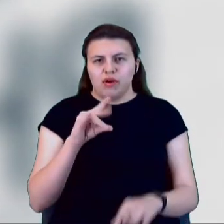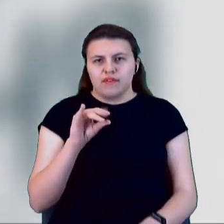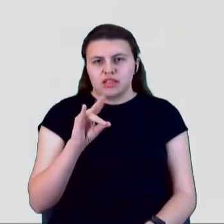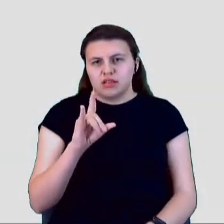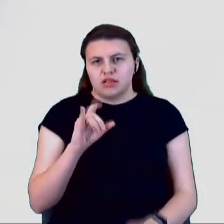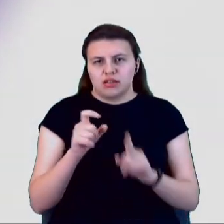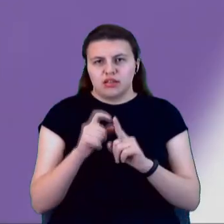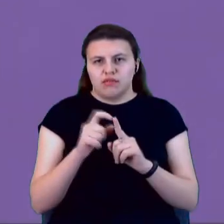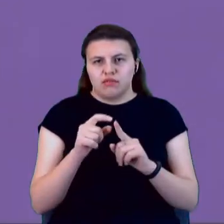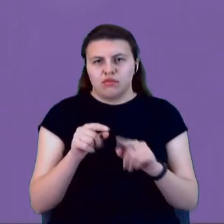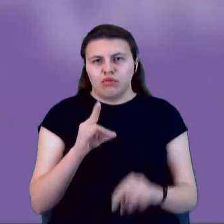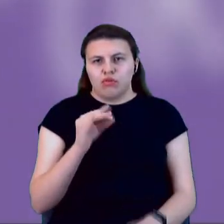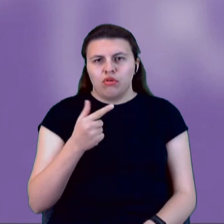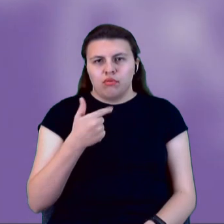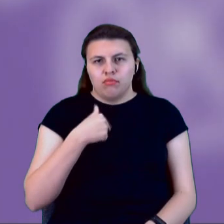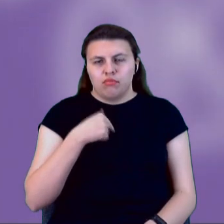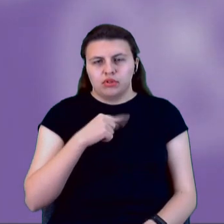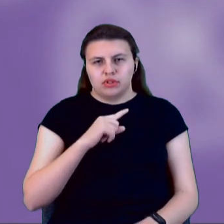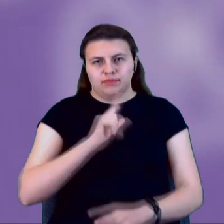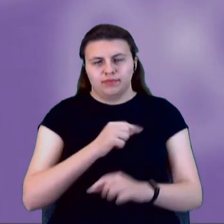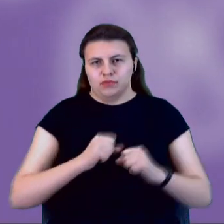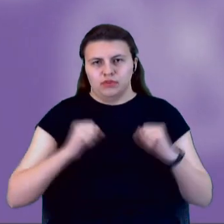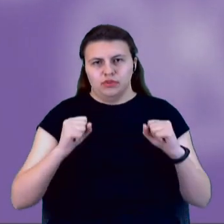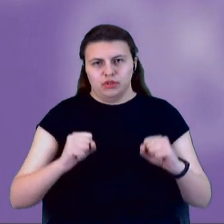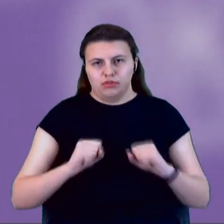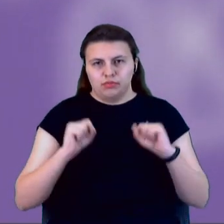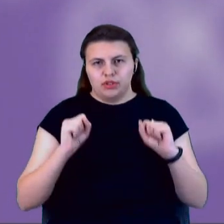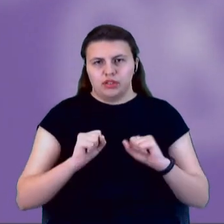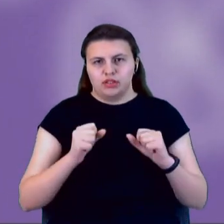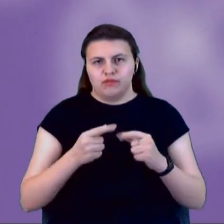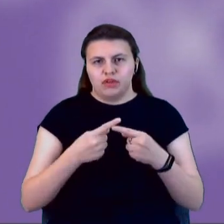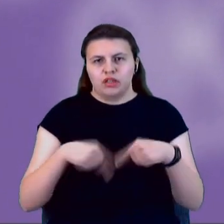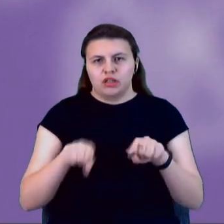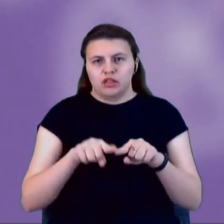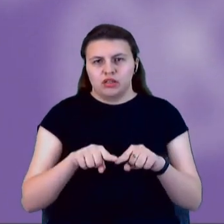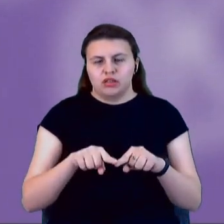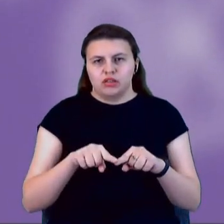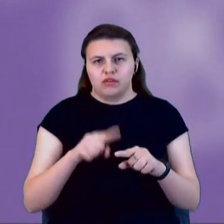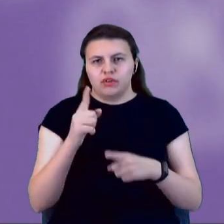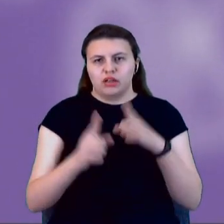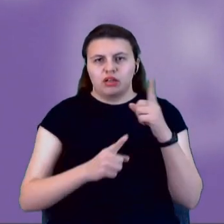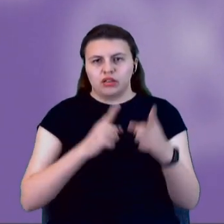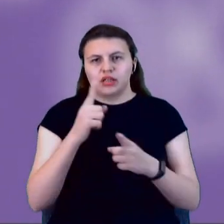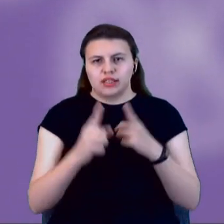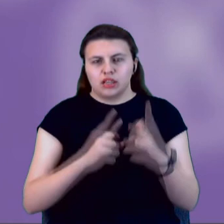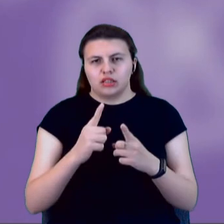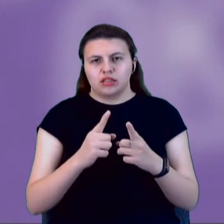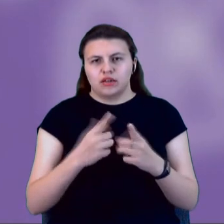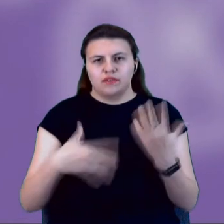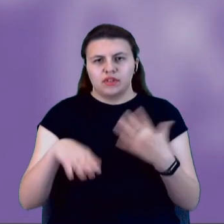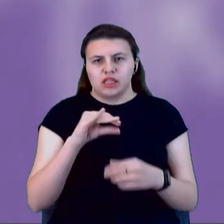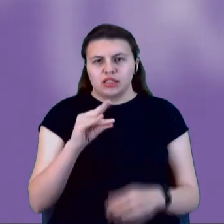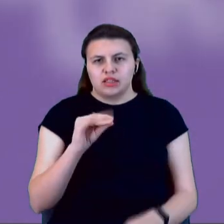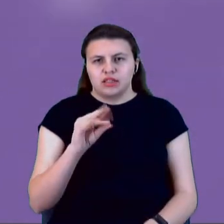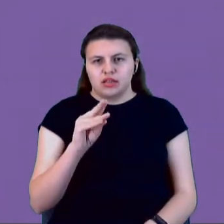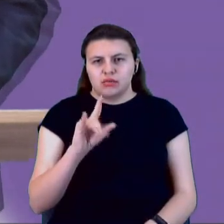предпринимаем огромные усилия в организации, вообще в реорганизации, наверное, всей системы борьбы